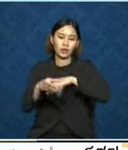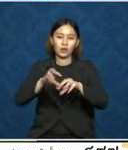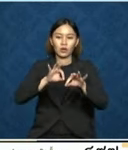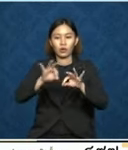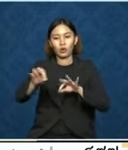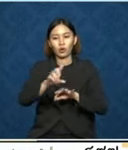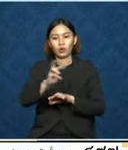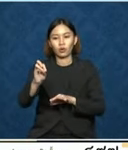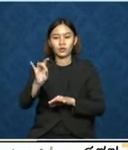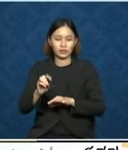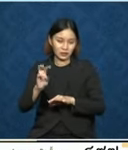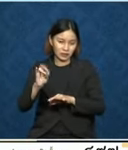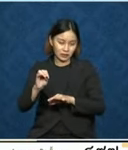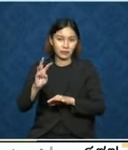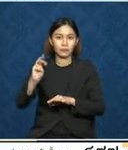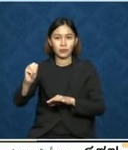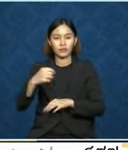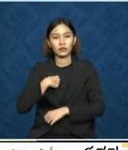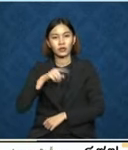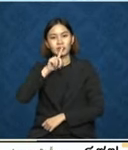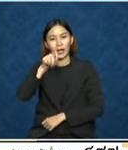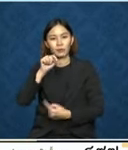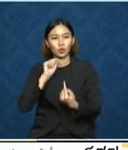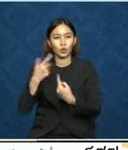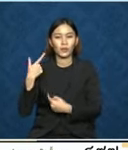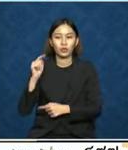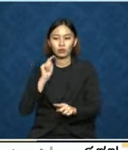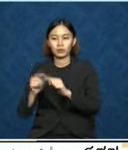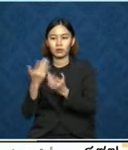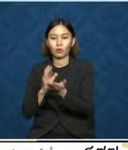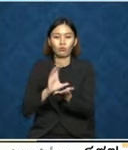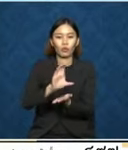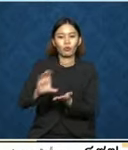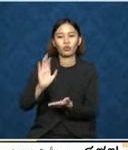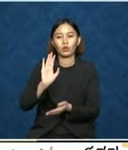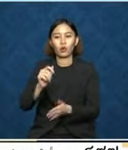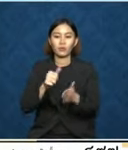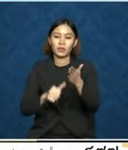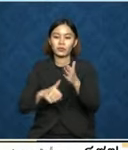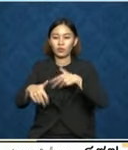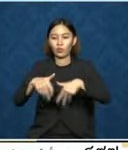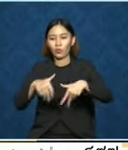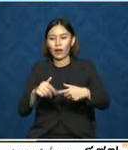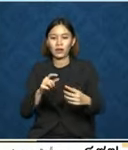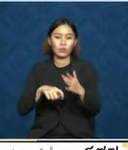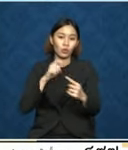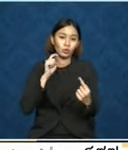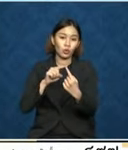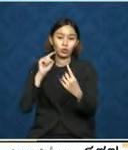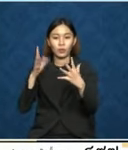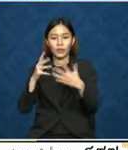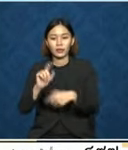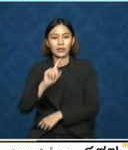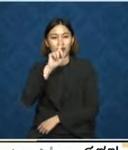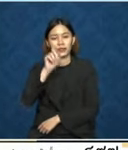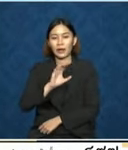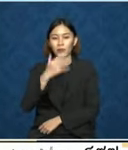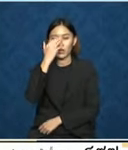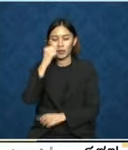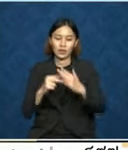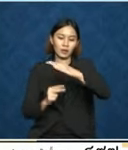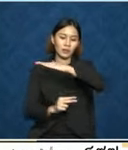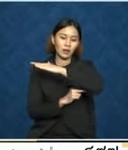670เมตนี้ดิฉันคงไม่ถามถึงความคุ้มค่าในการใช้จ่ายงบประมาณภาษีของพี่น้องประชาชนนะคะว่ามันสมเหตุสมผลแล้วหรือไม่กับการสร้าง